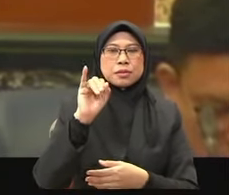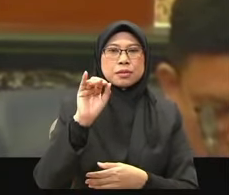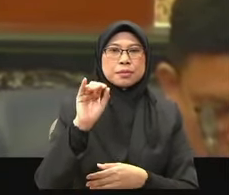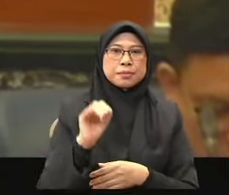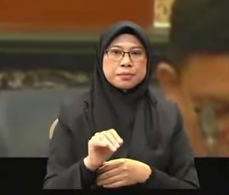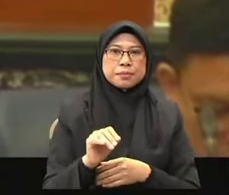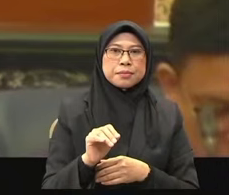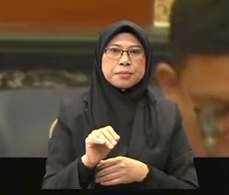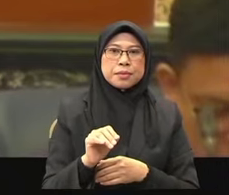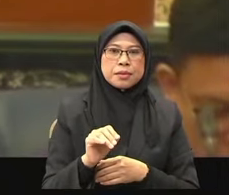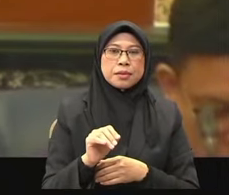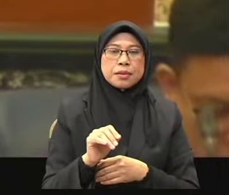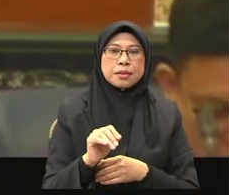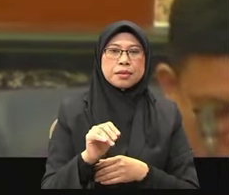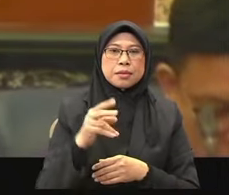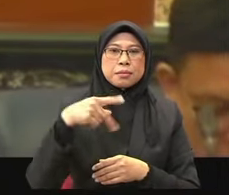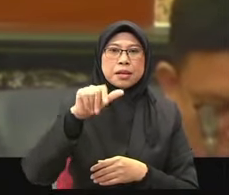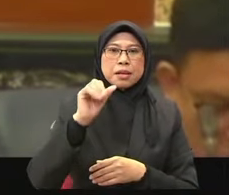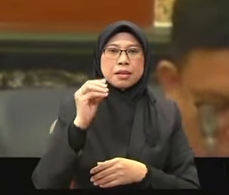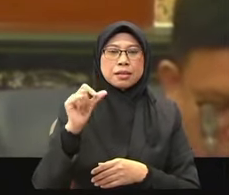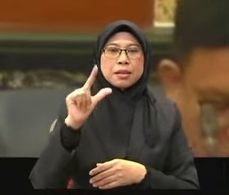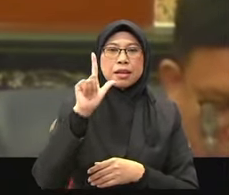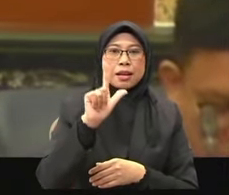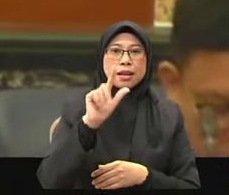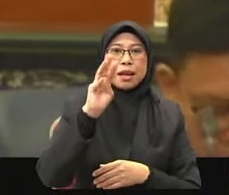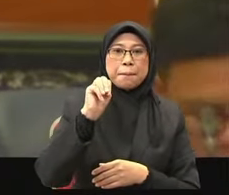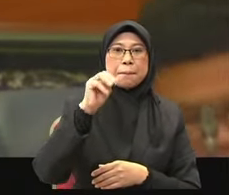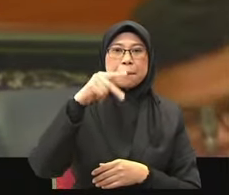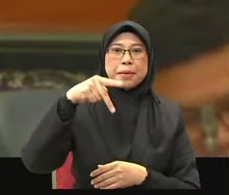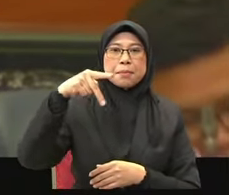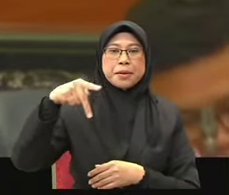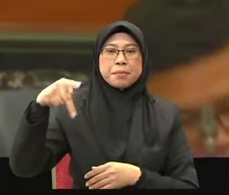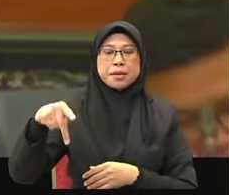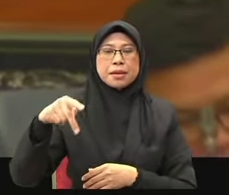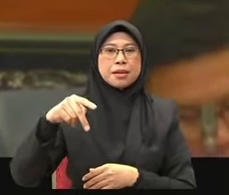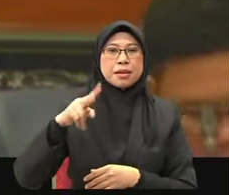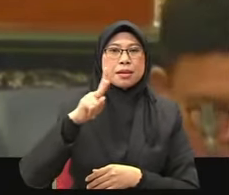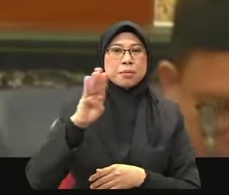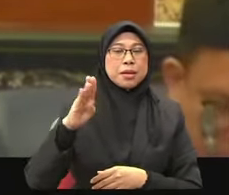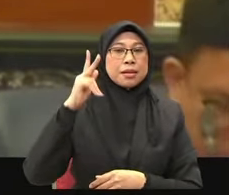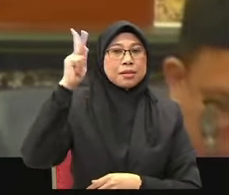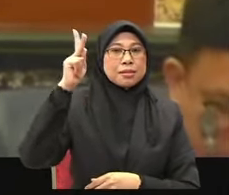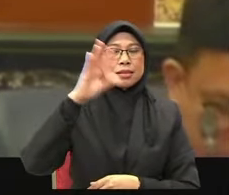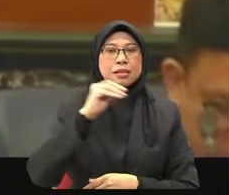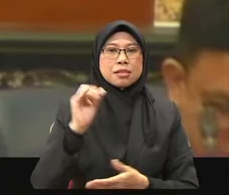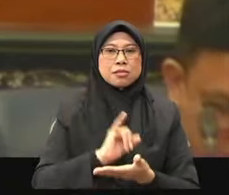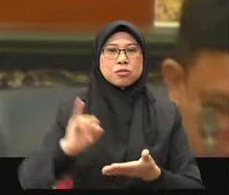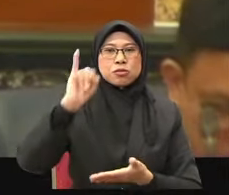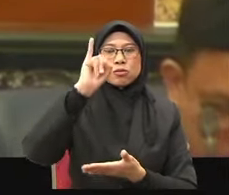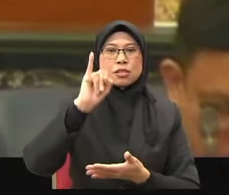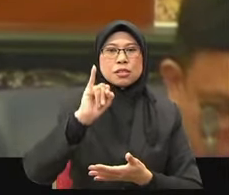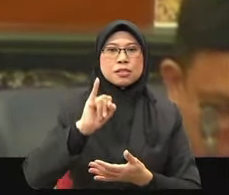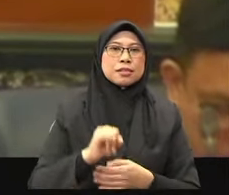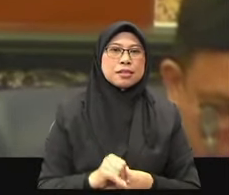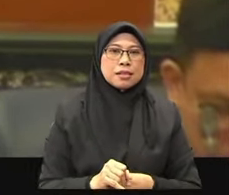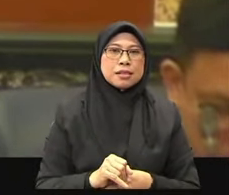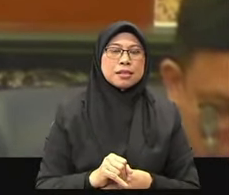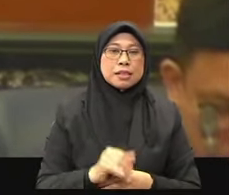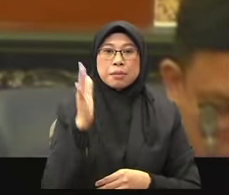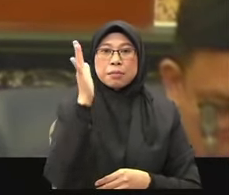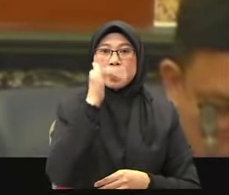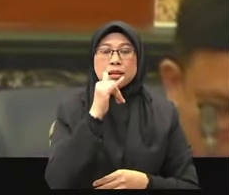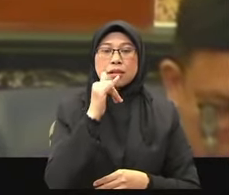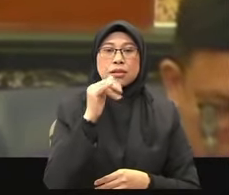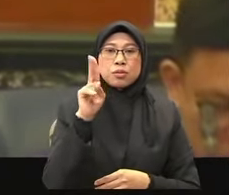ritual-ritual tersendiri, contohnya dalam penanaman padi. Dari mula pembukaan tanah untuk pertanian, kemudian dalam peringkat penanaman, hinggalah ke peringkat terakhir,